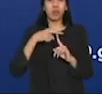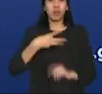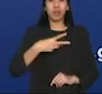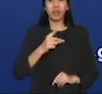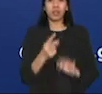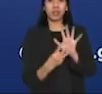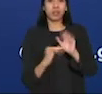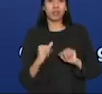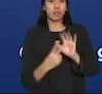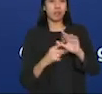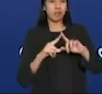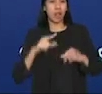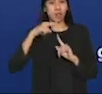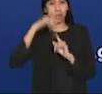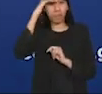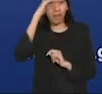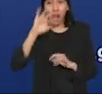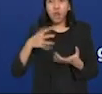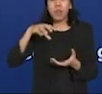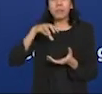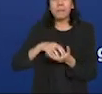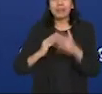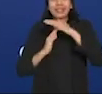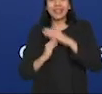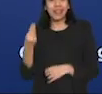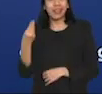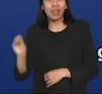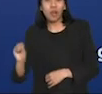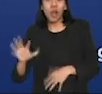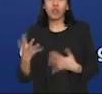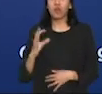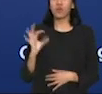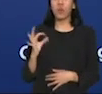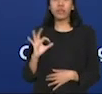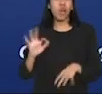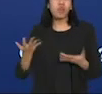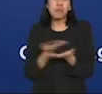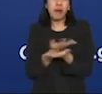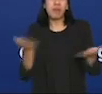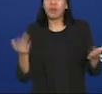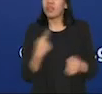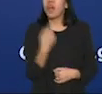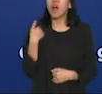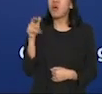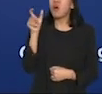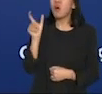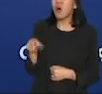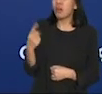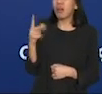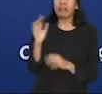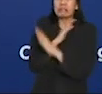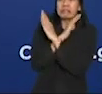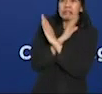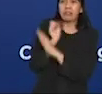rest area jalan tol atau di toilet umum di sepanjang perjalanan kita kita tidak mungkin bisa menghindarkan diri